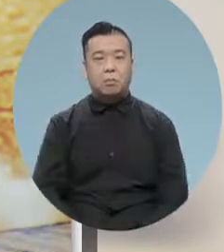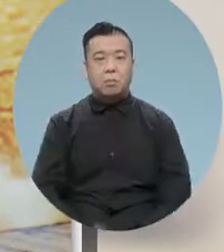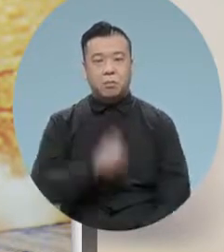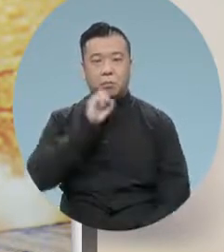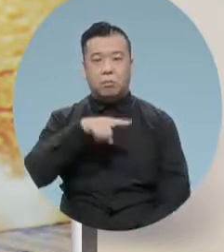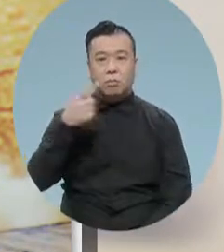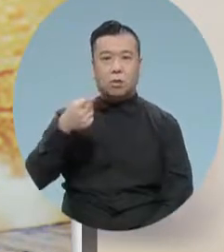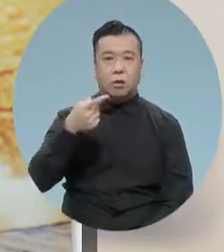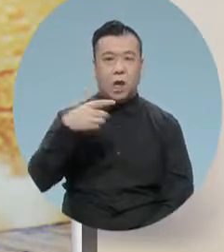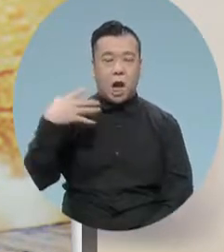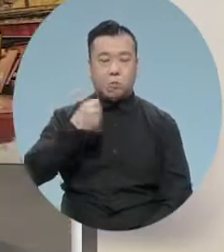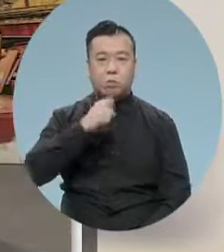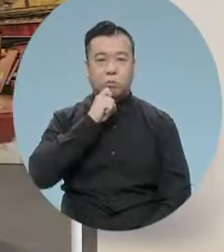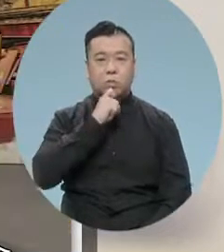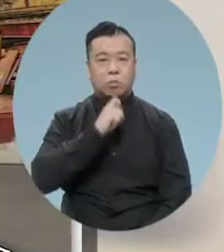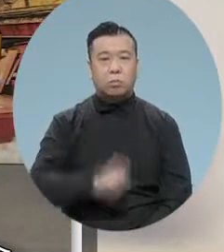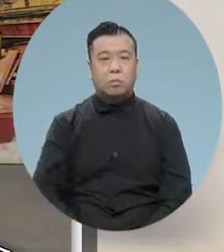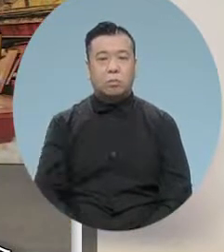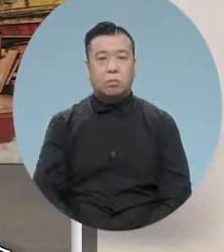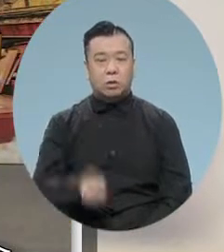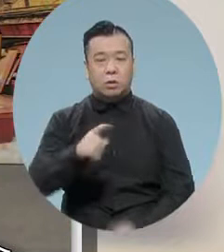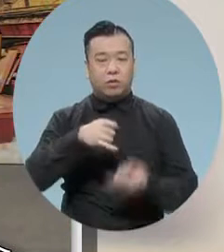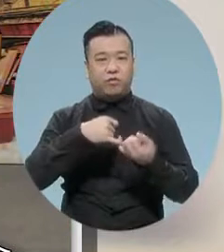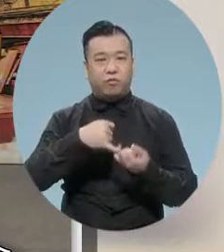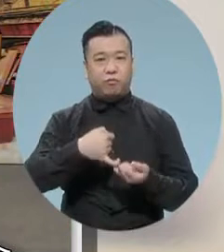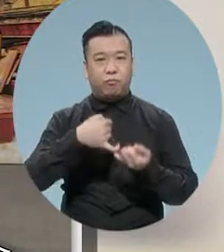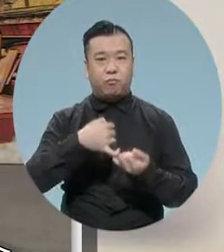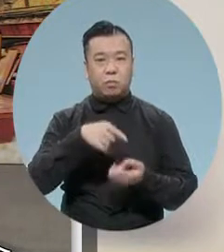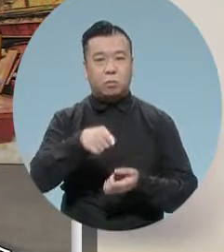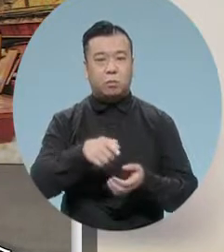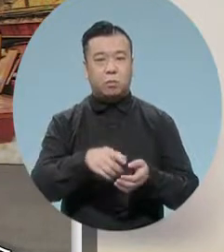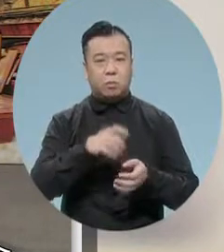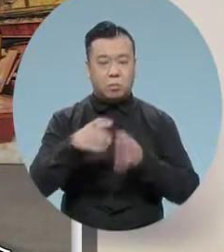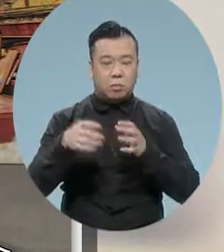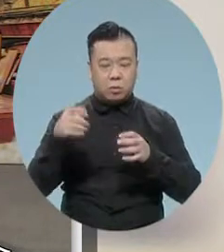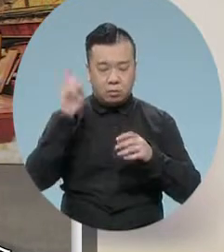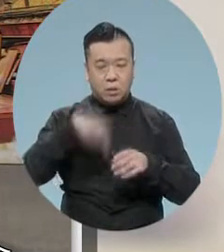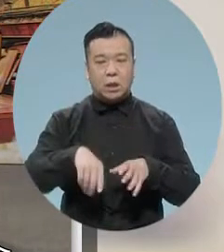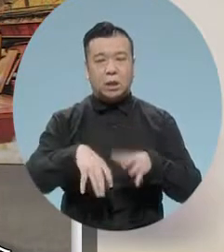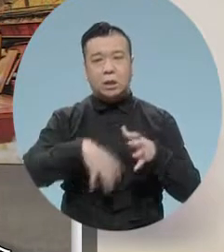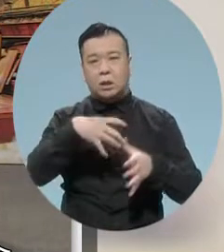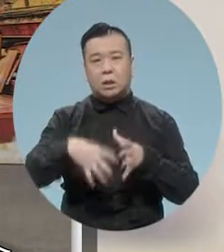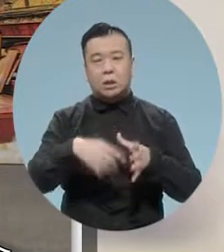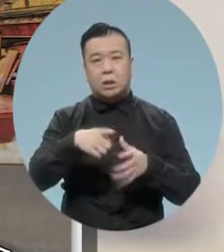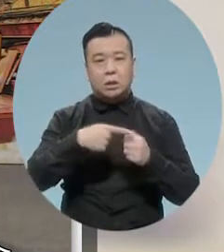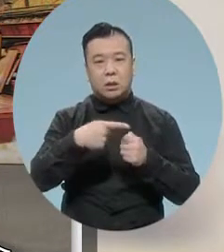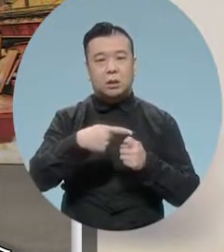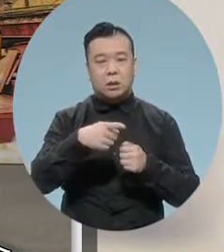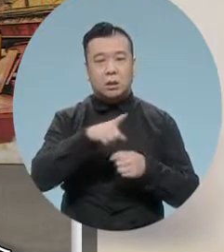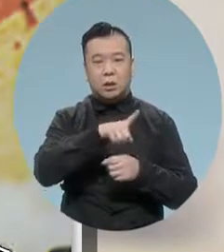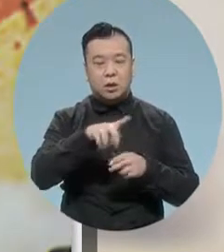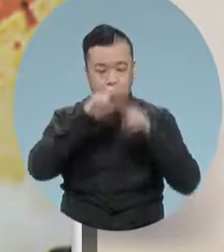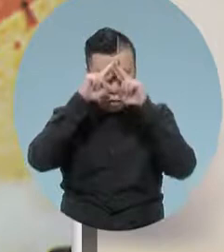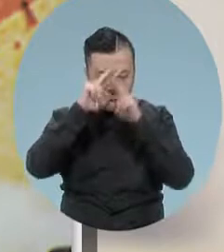其他的领袖人物，就在上海召开了那个第一次的党代表大